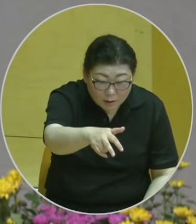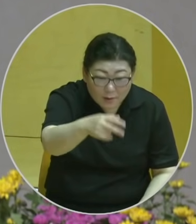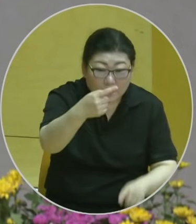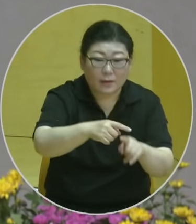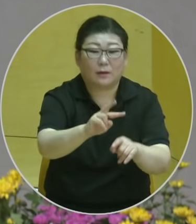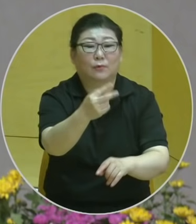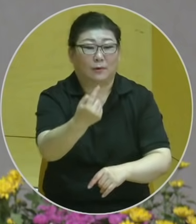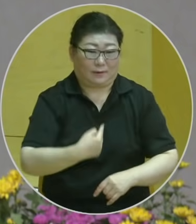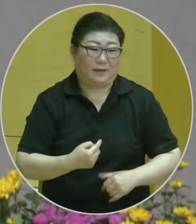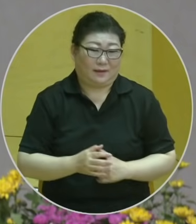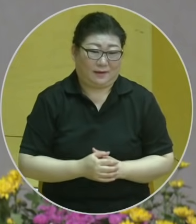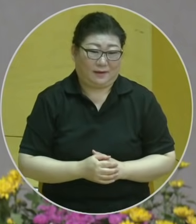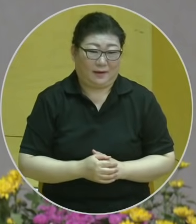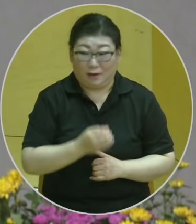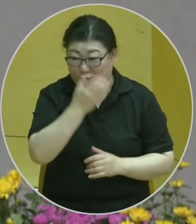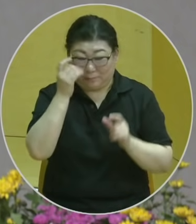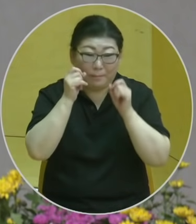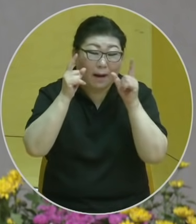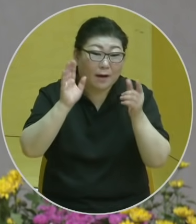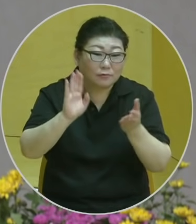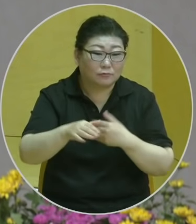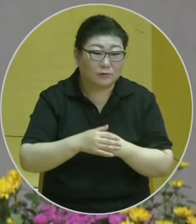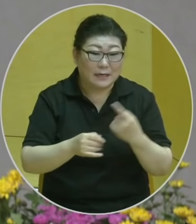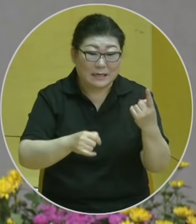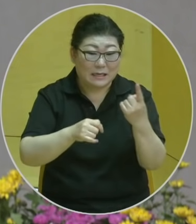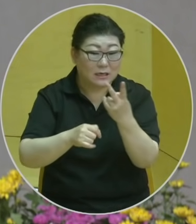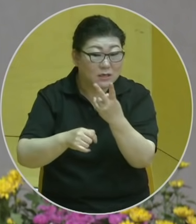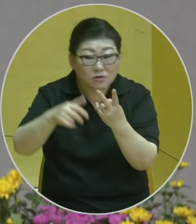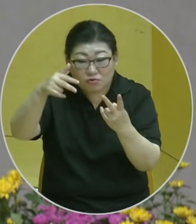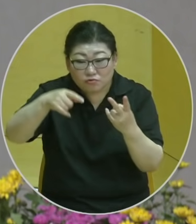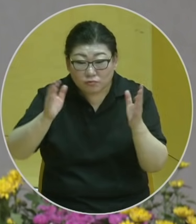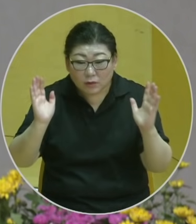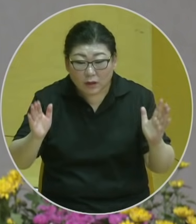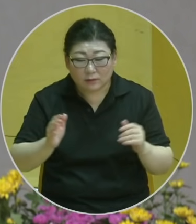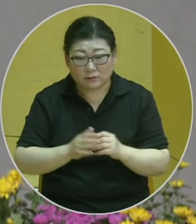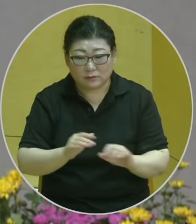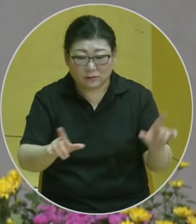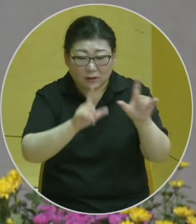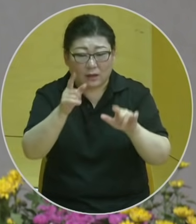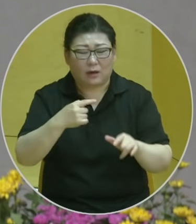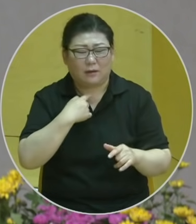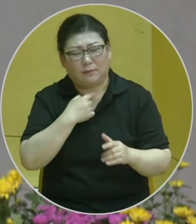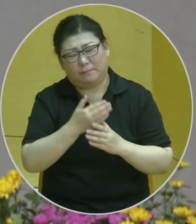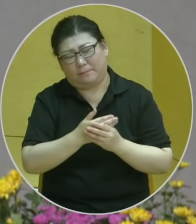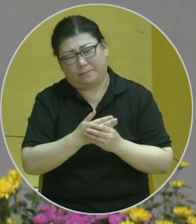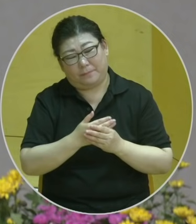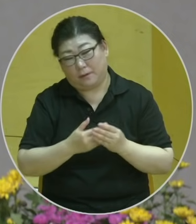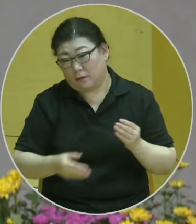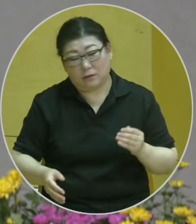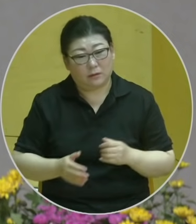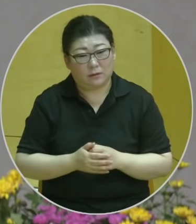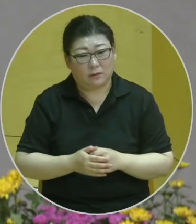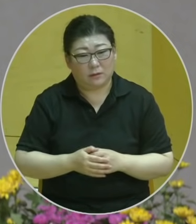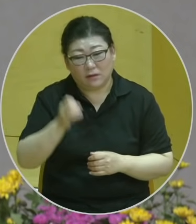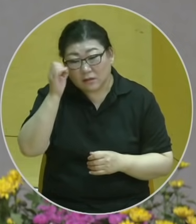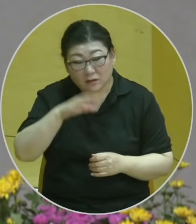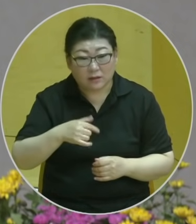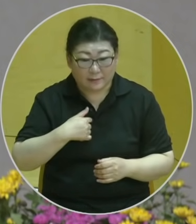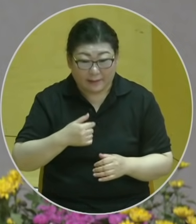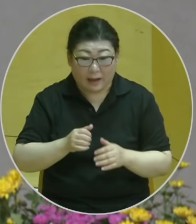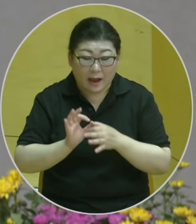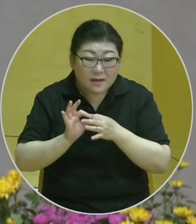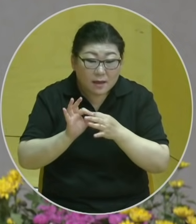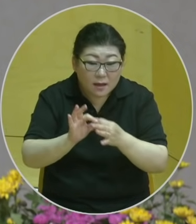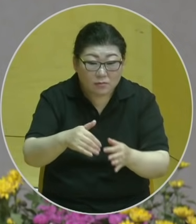어머니가 깨어나서 한 1, 2주간은 삶의 의욕이 전혀 없더랍니다. 거기 그대로 갔으면 좋았을 것을.